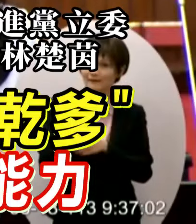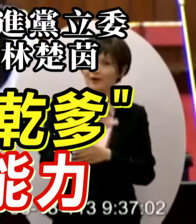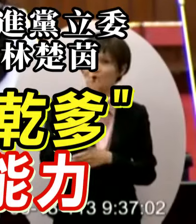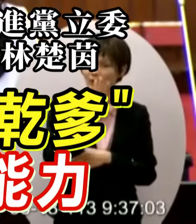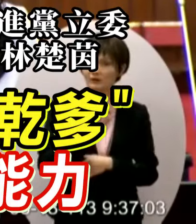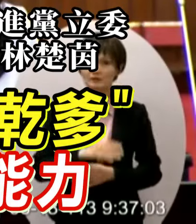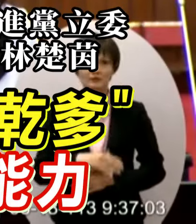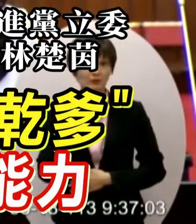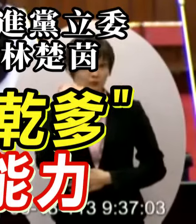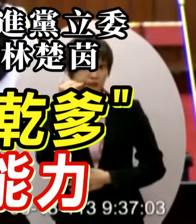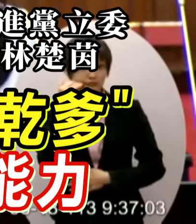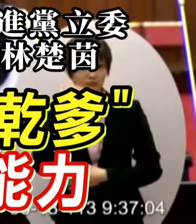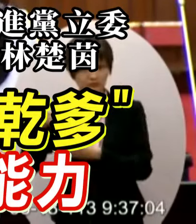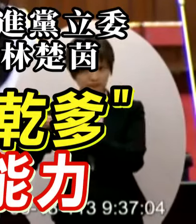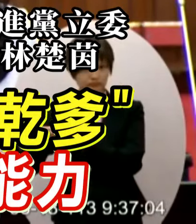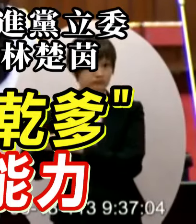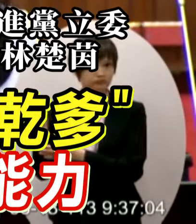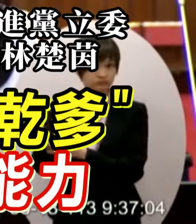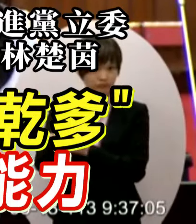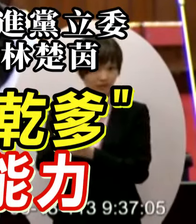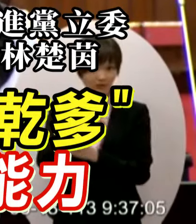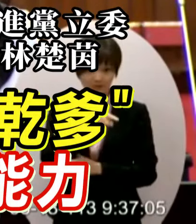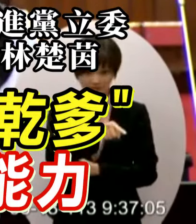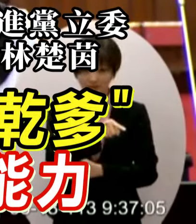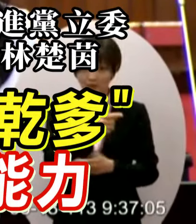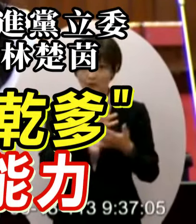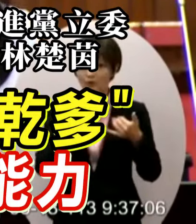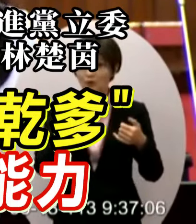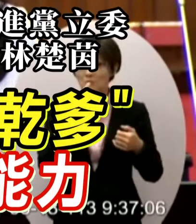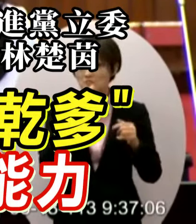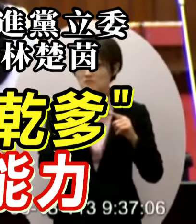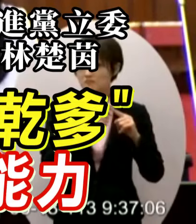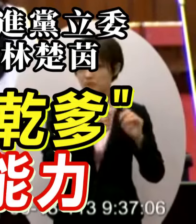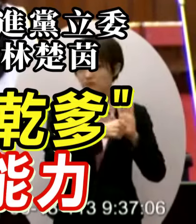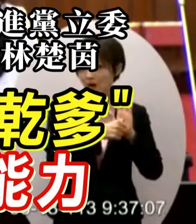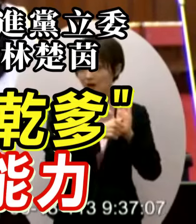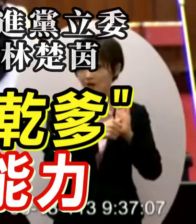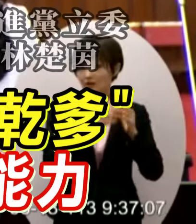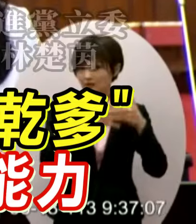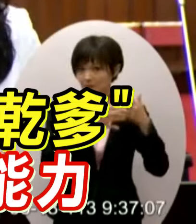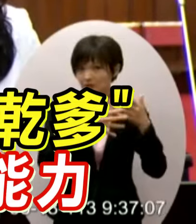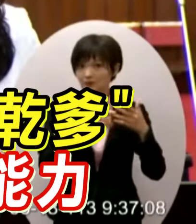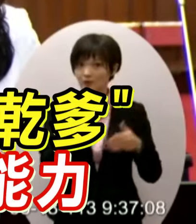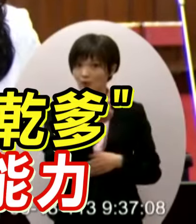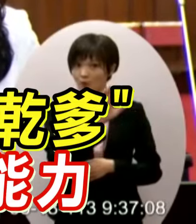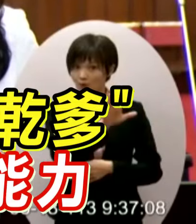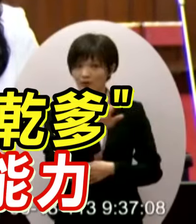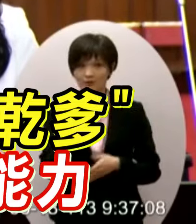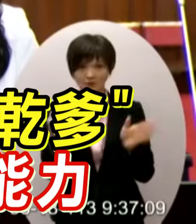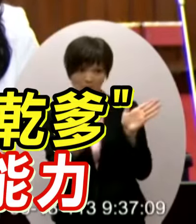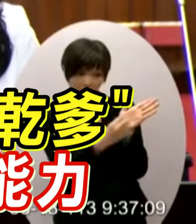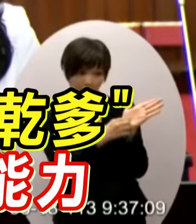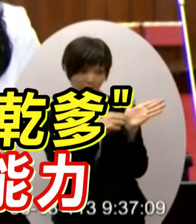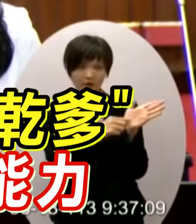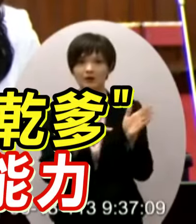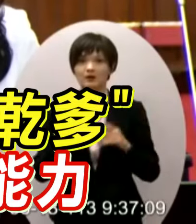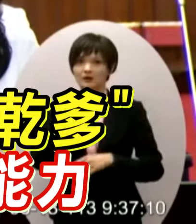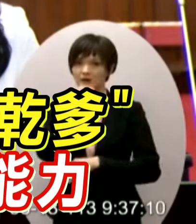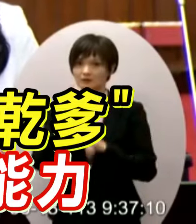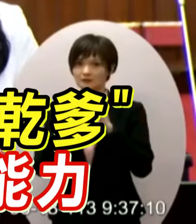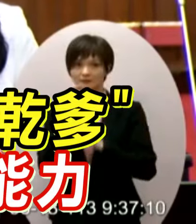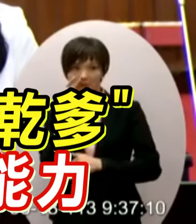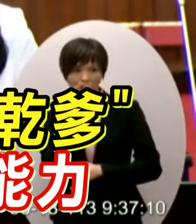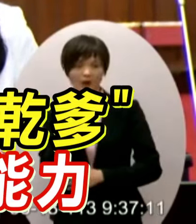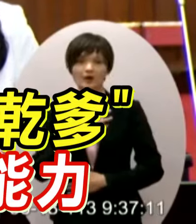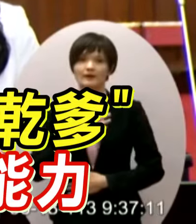凡有中国干爹赞助的这些相关的网红跟影片一旦现行，我相信台湾的人民会知道到底你是